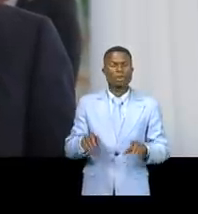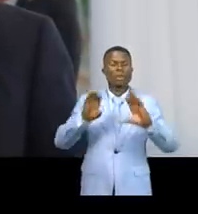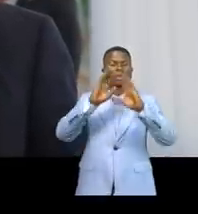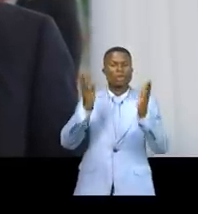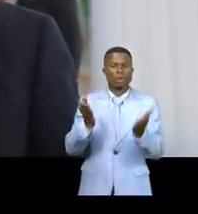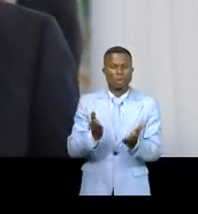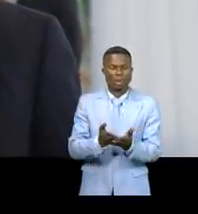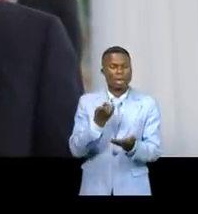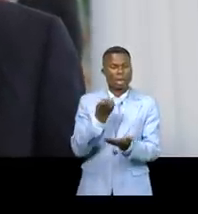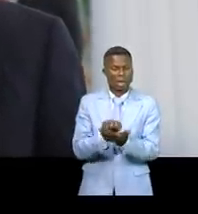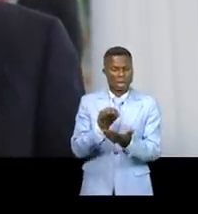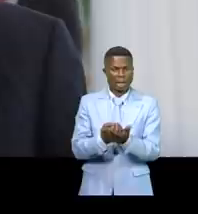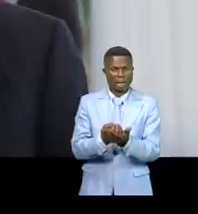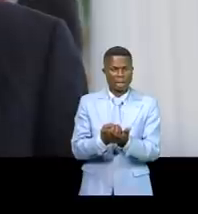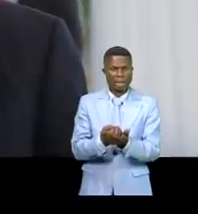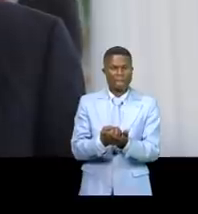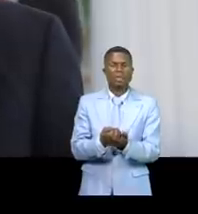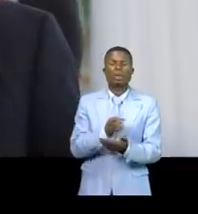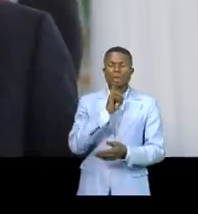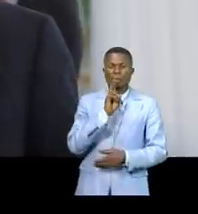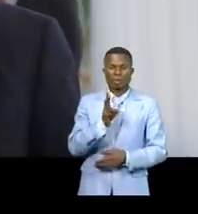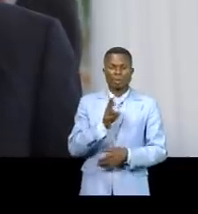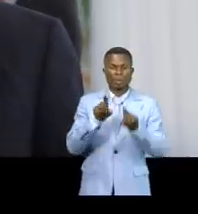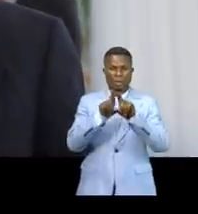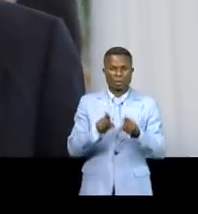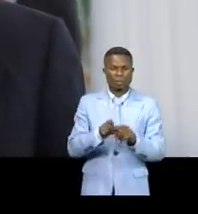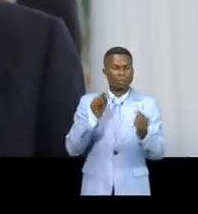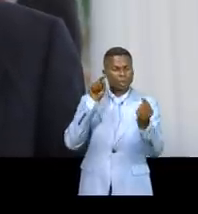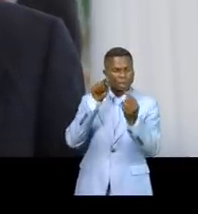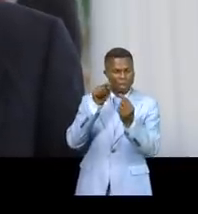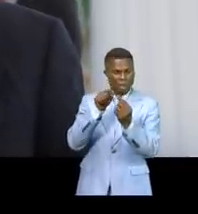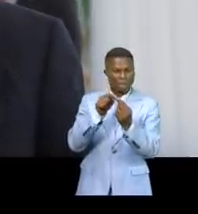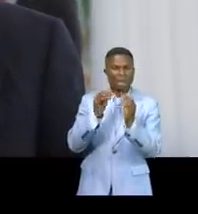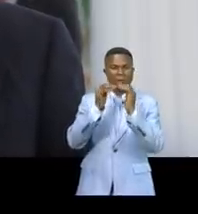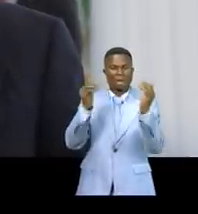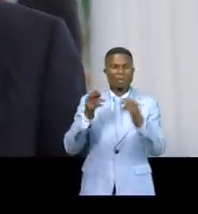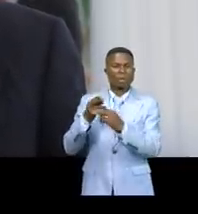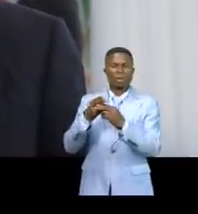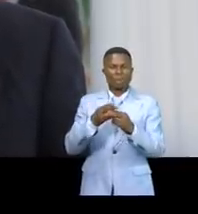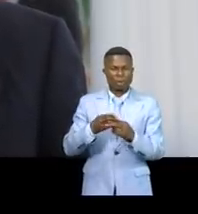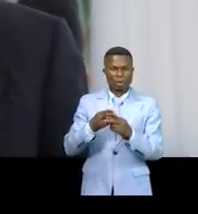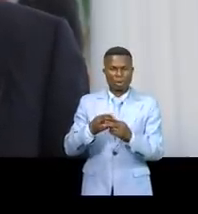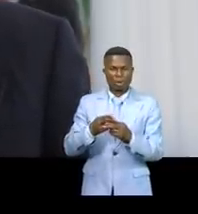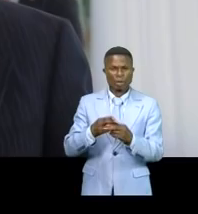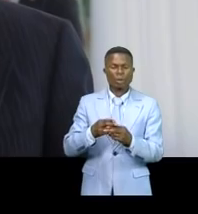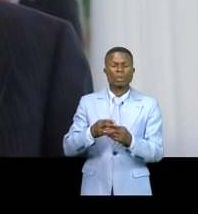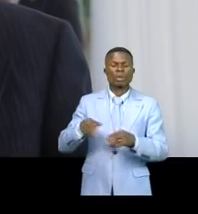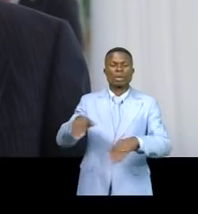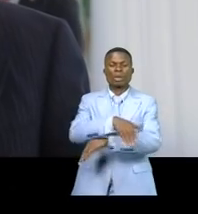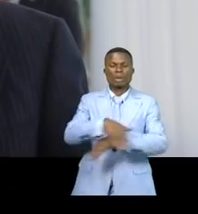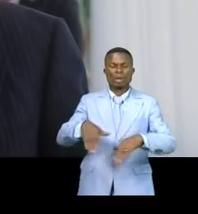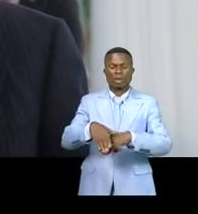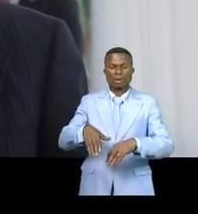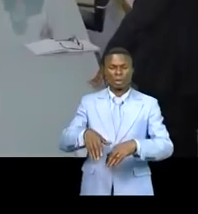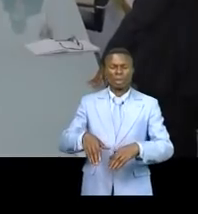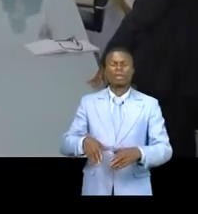communauté économique, comme son nom l'indique, a également des objectifs sur la paix et la sécurité transfrontalière dans la région